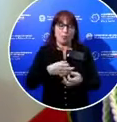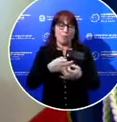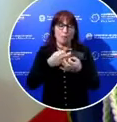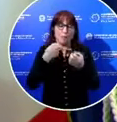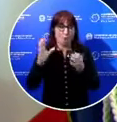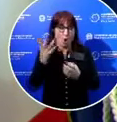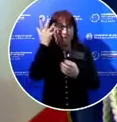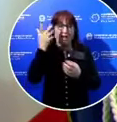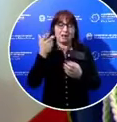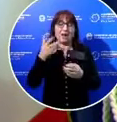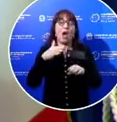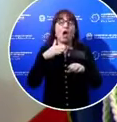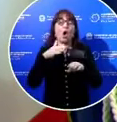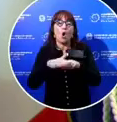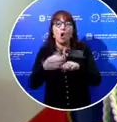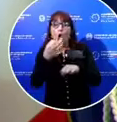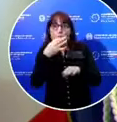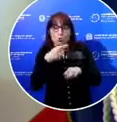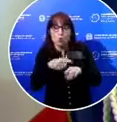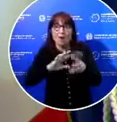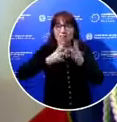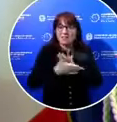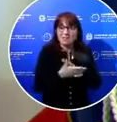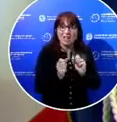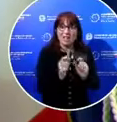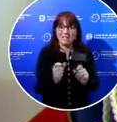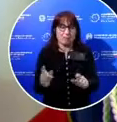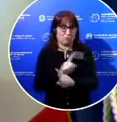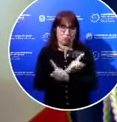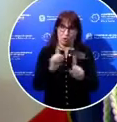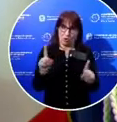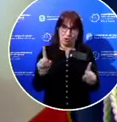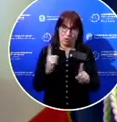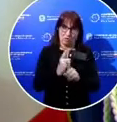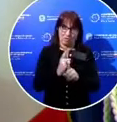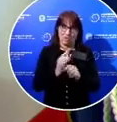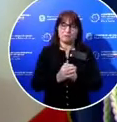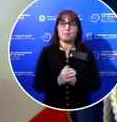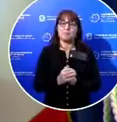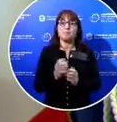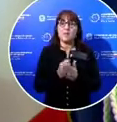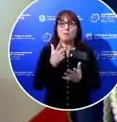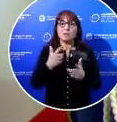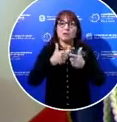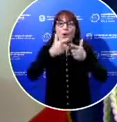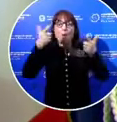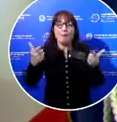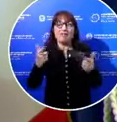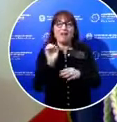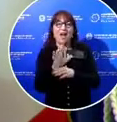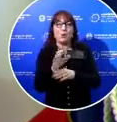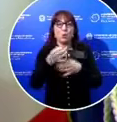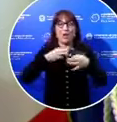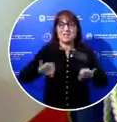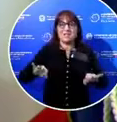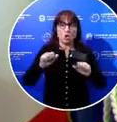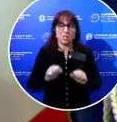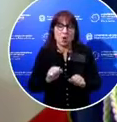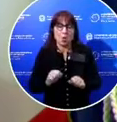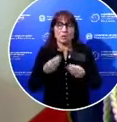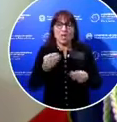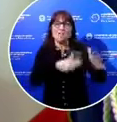consumatore diventi a sua volta spacciatore. A tal fine è indispensabile implementare le attività di educazione alla salute, di